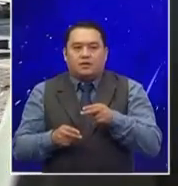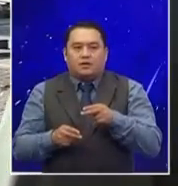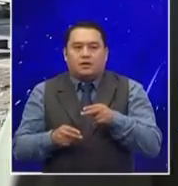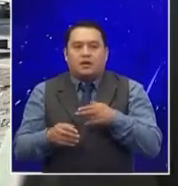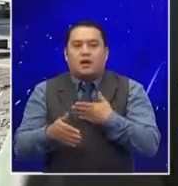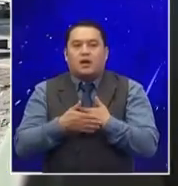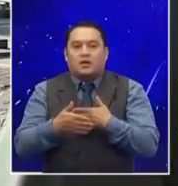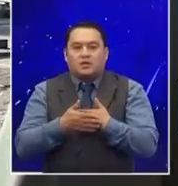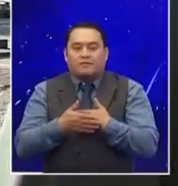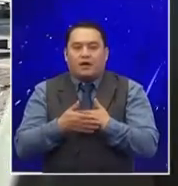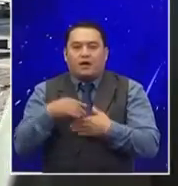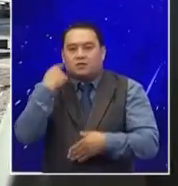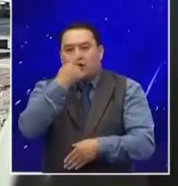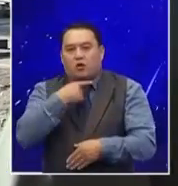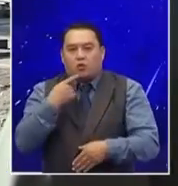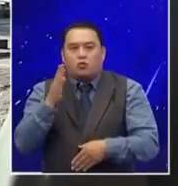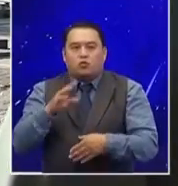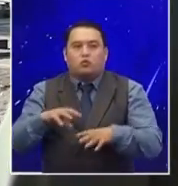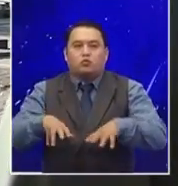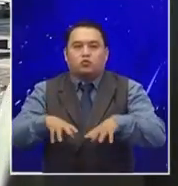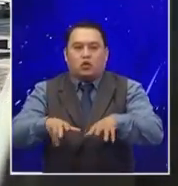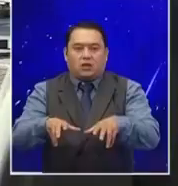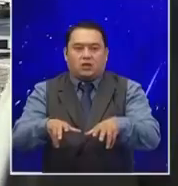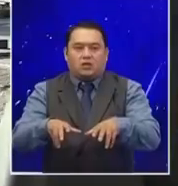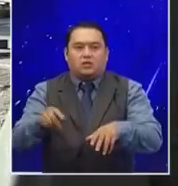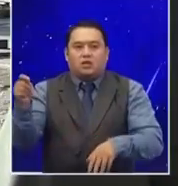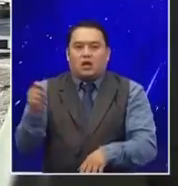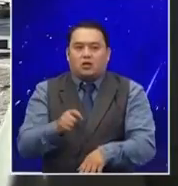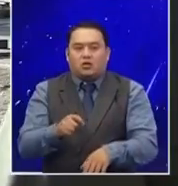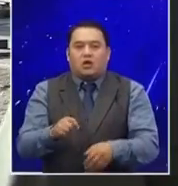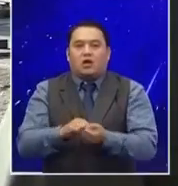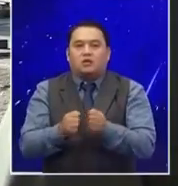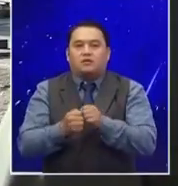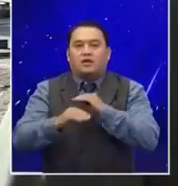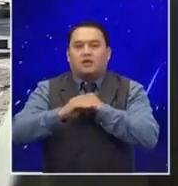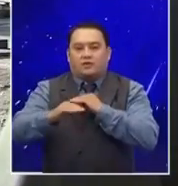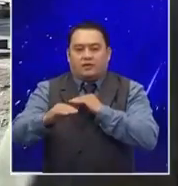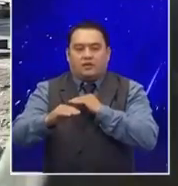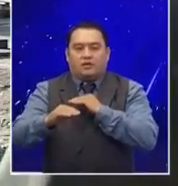Лицевая сторона будет полностью брусчаткой, а где заезд будет у вас асфальтирован у нас.